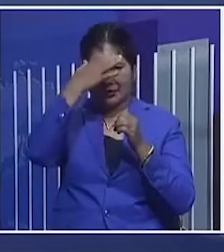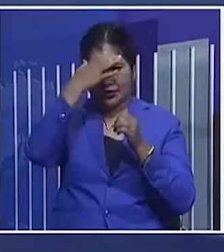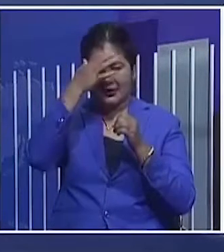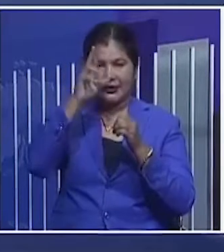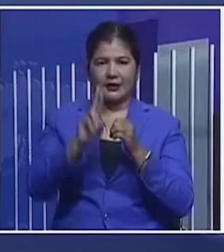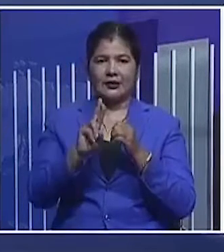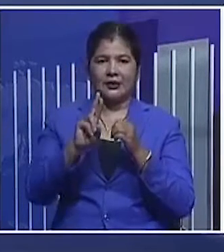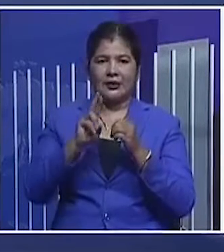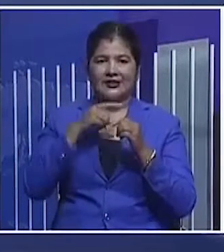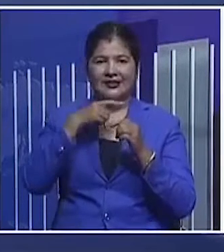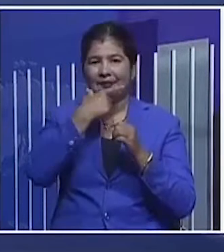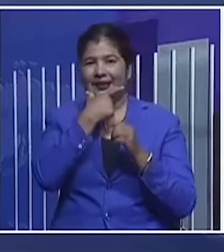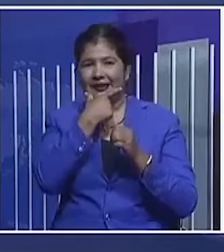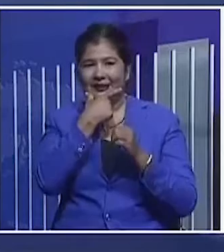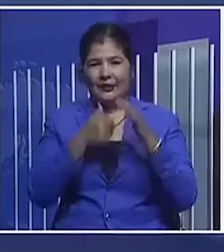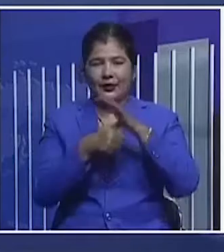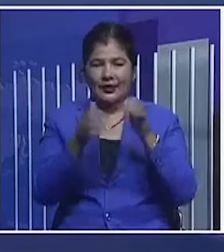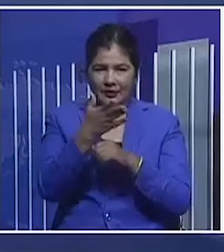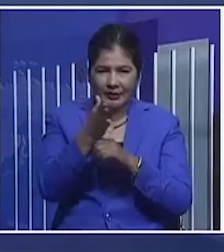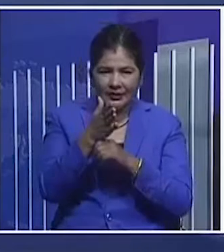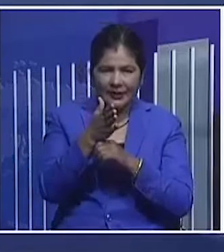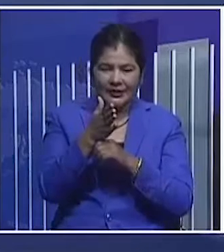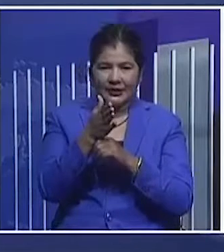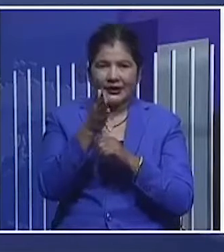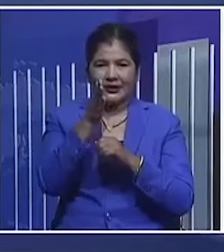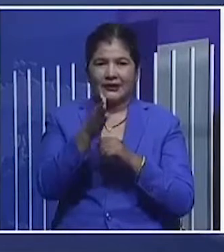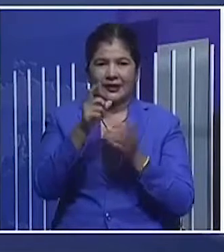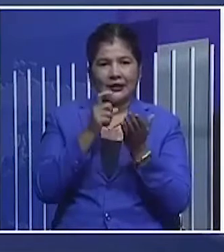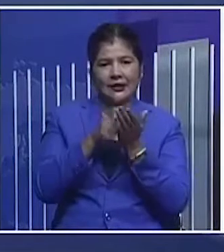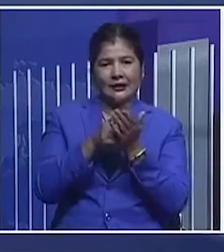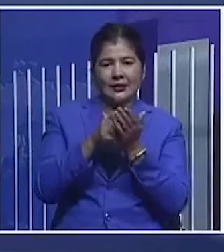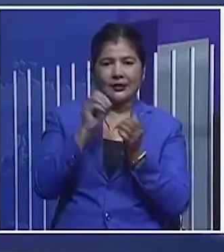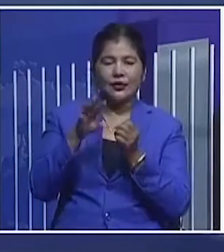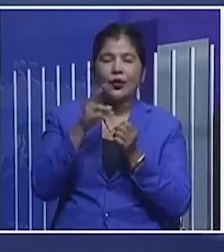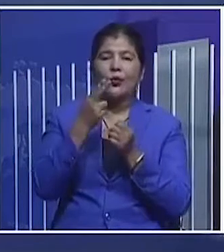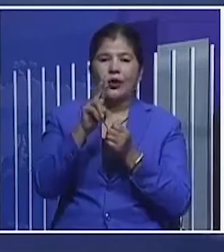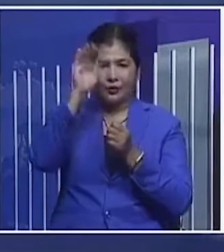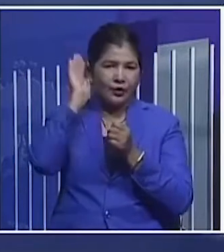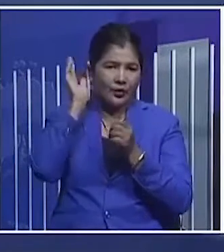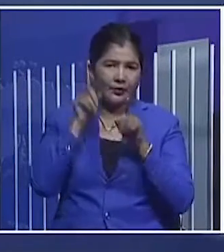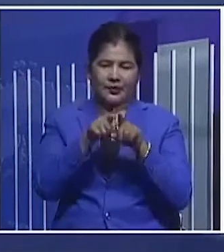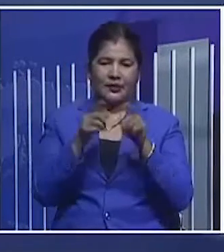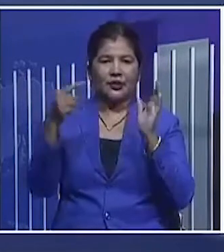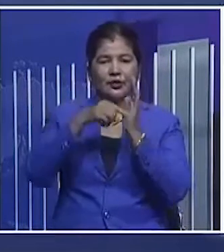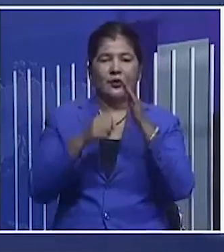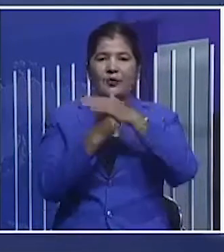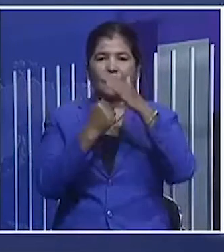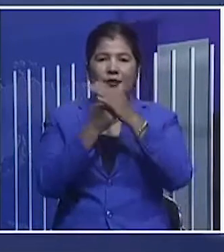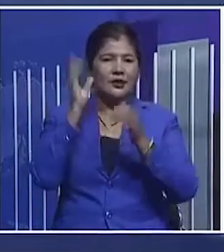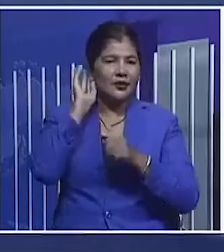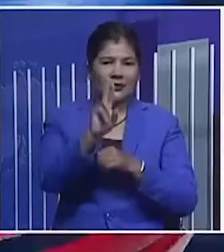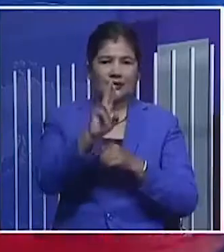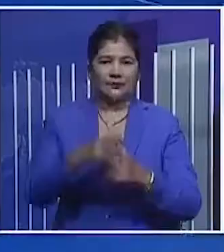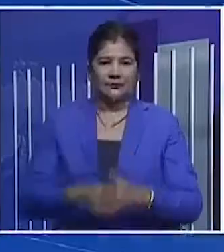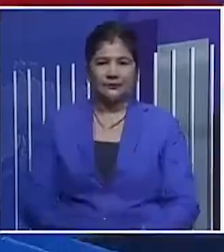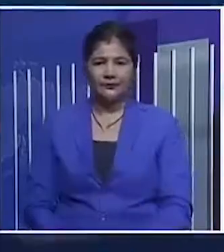अनि बेलायती प्रधानमन्त्री बोरिस जोनसोनले राजीनामा दिनुभएको खबर पनि। तर शुरूमा प्रमुख समाचार।